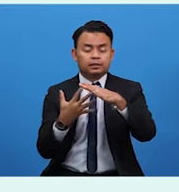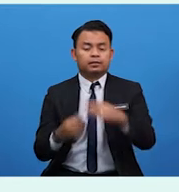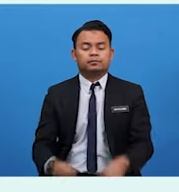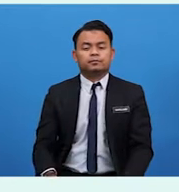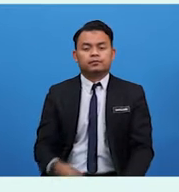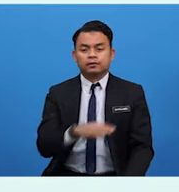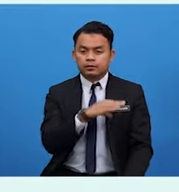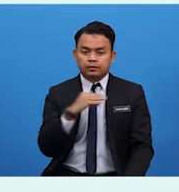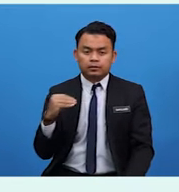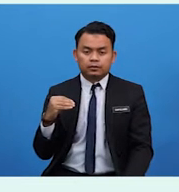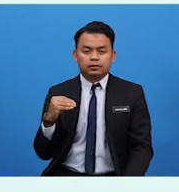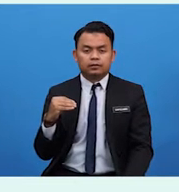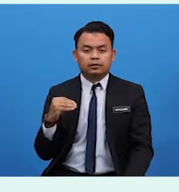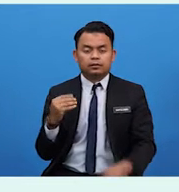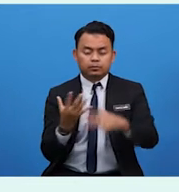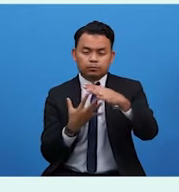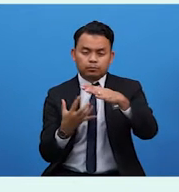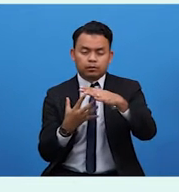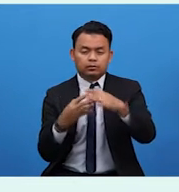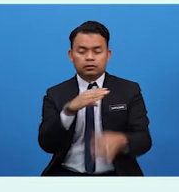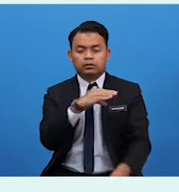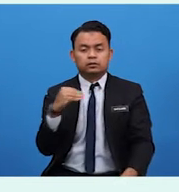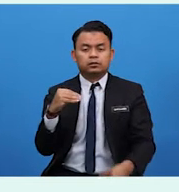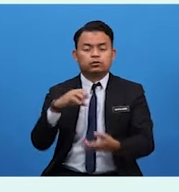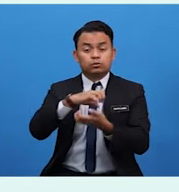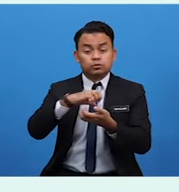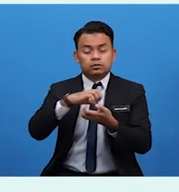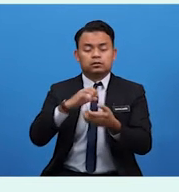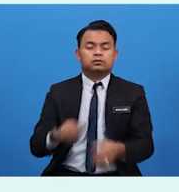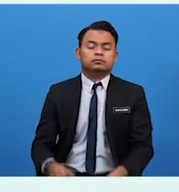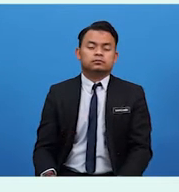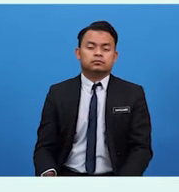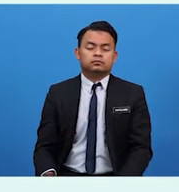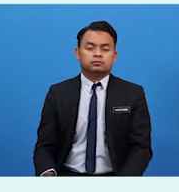menyebabkan kebakaran dan kerosakan pada peralatan elektrik.